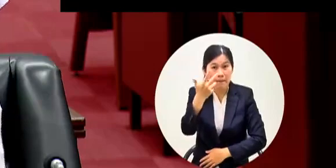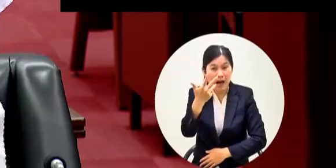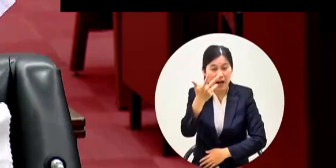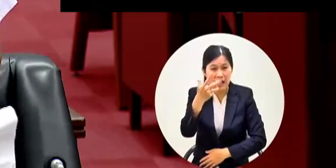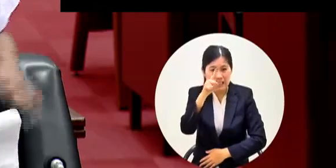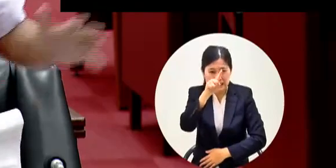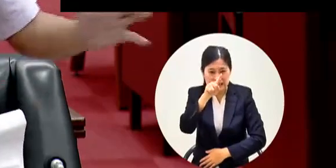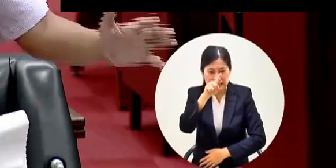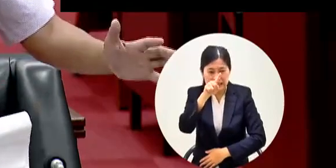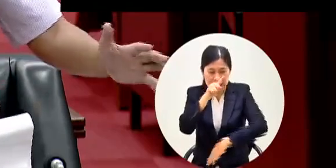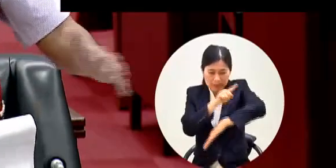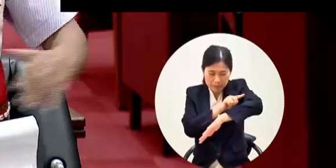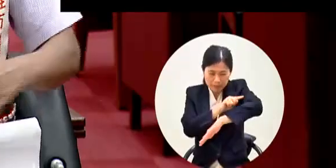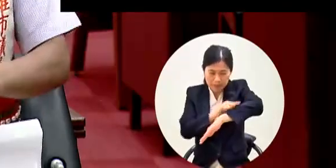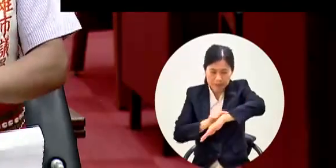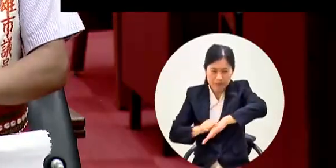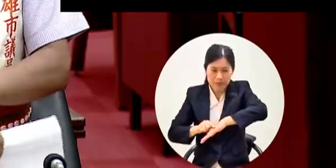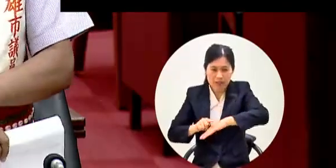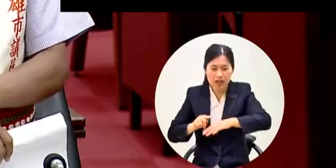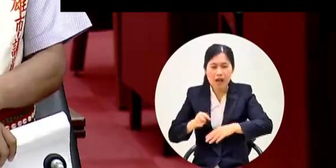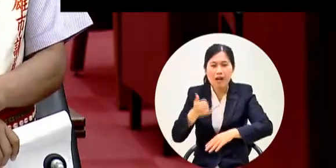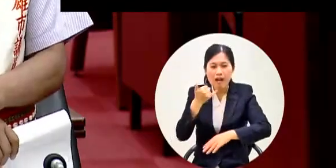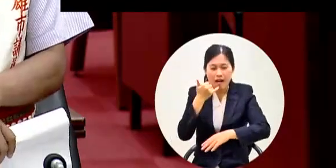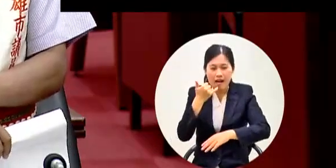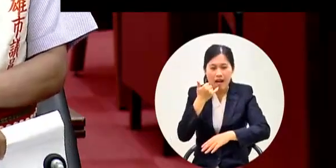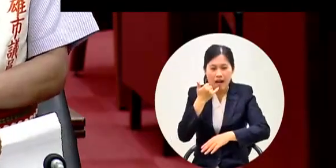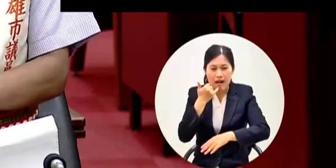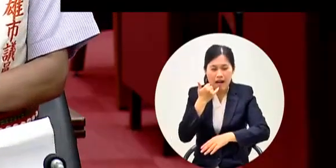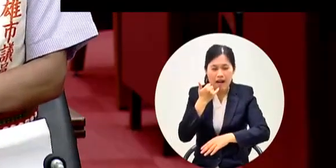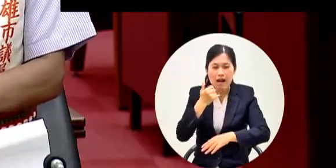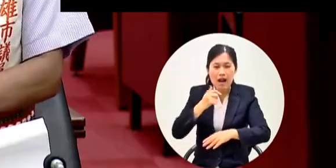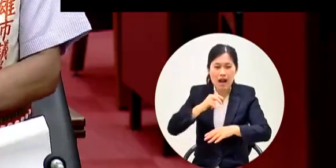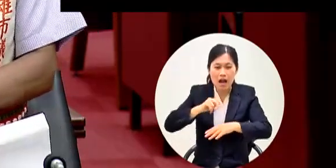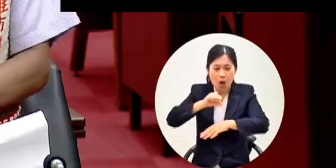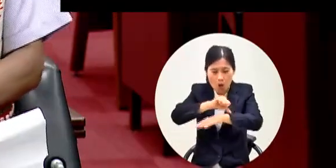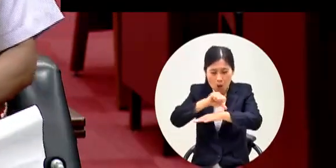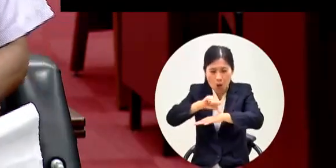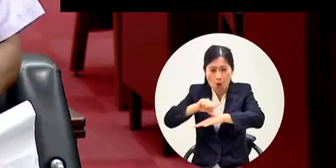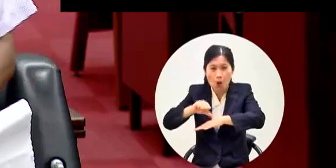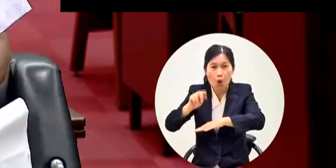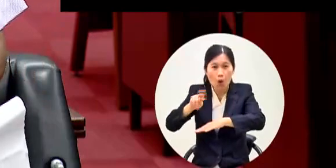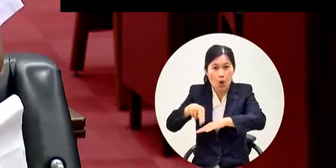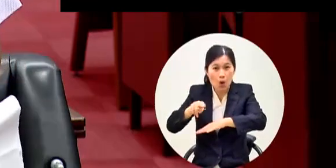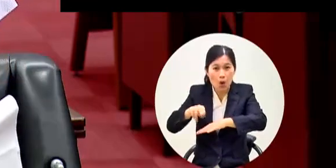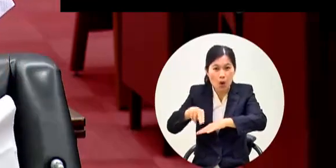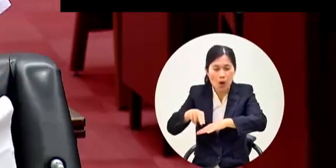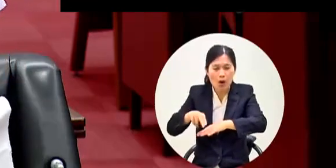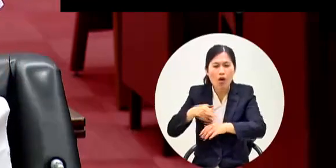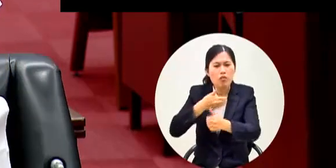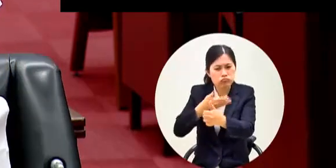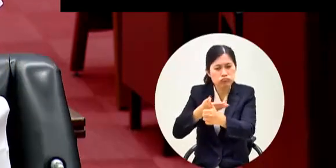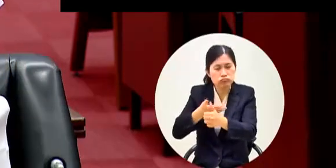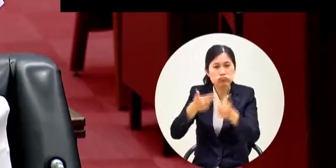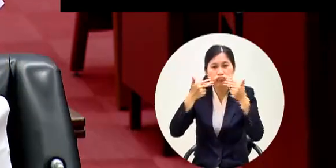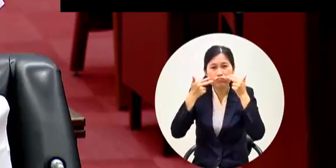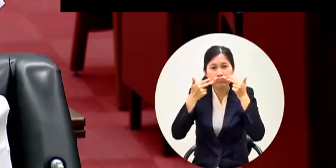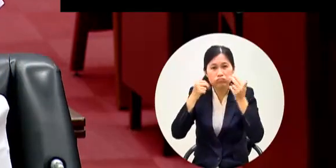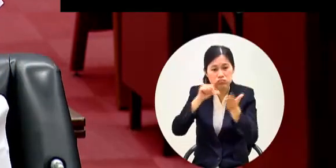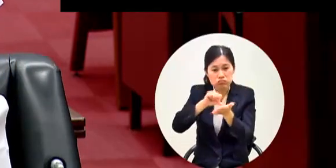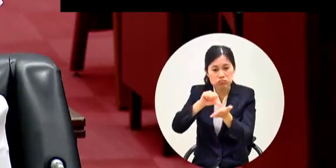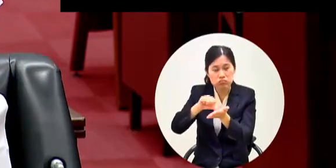林地可以转变为游牧农地，只要它的坡度未